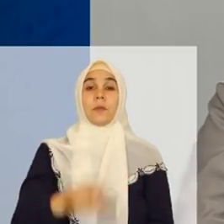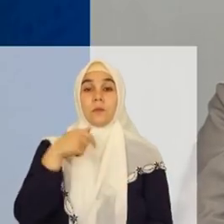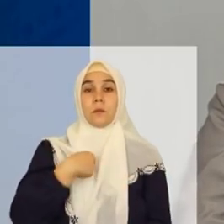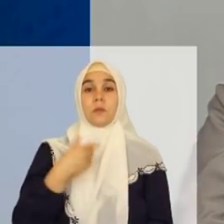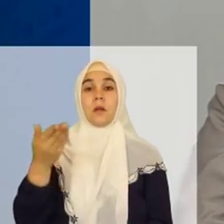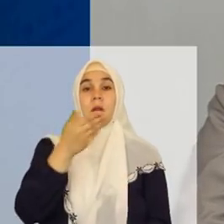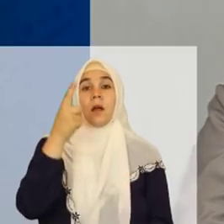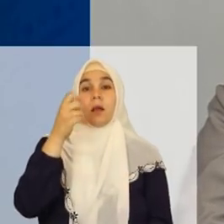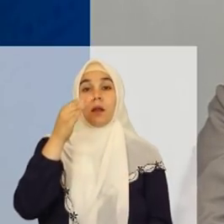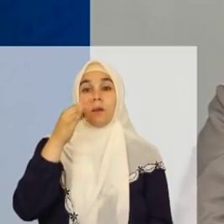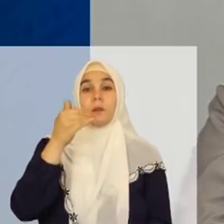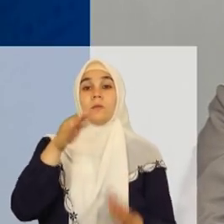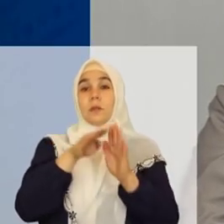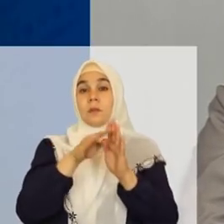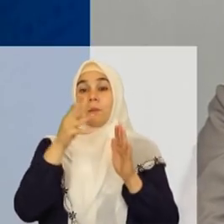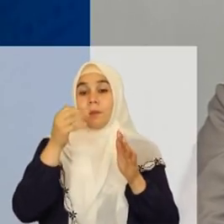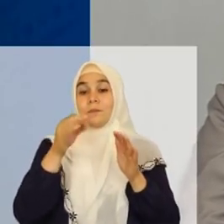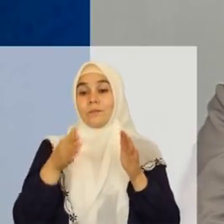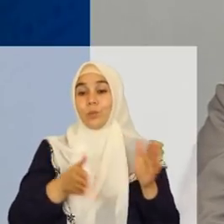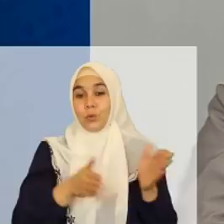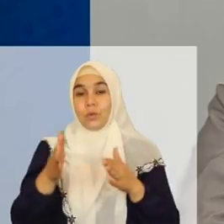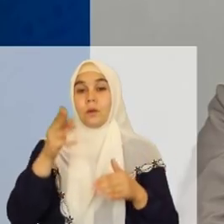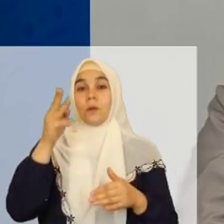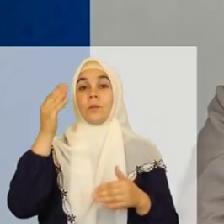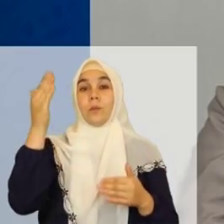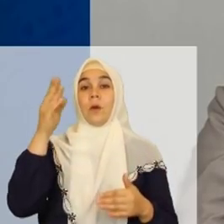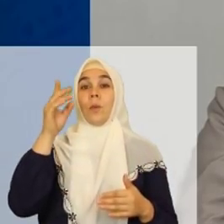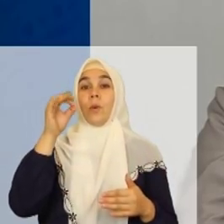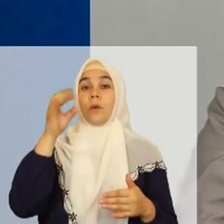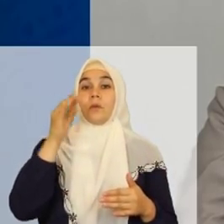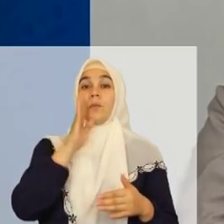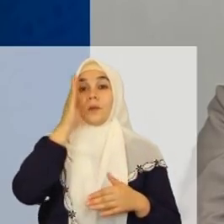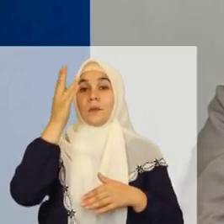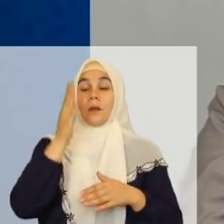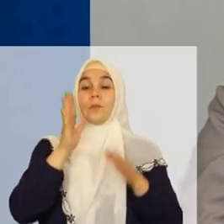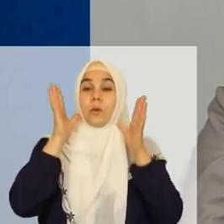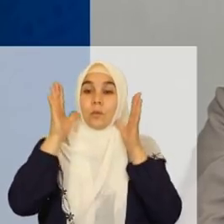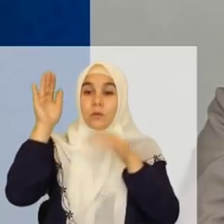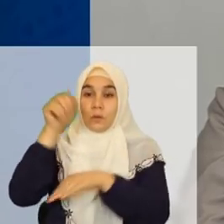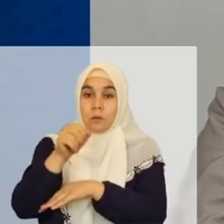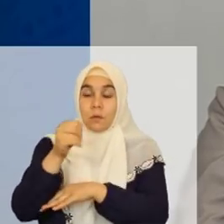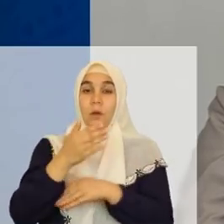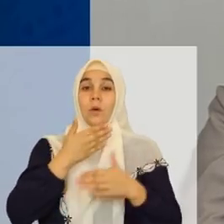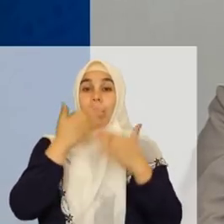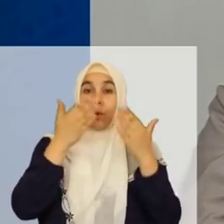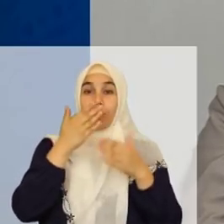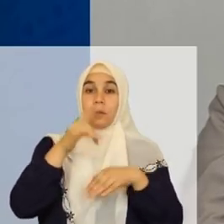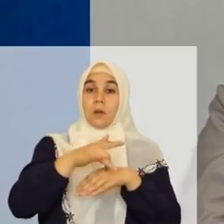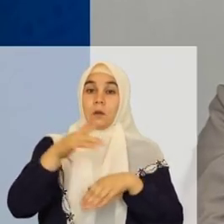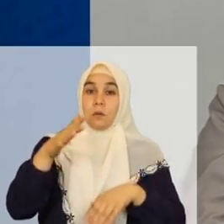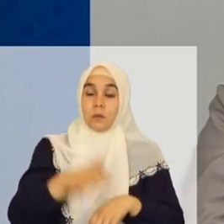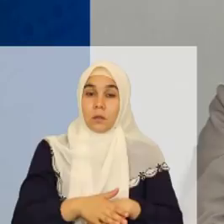Hanafi mazhabimiz bo'yicha bomdod namozining farzini o'qigandan